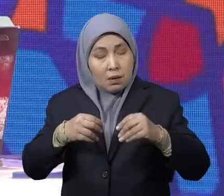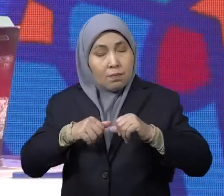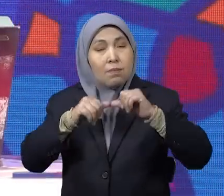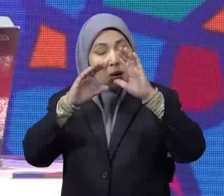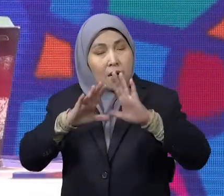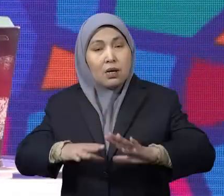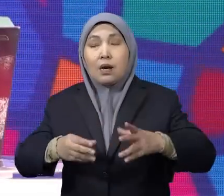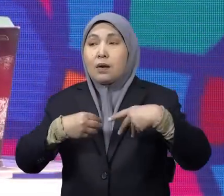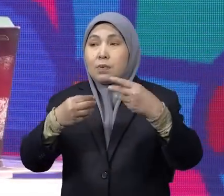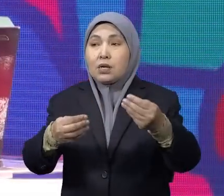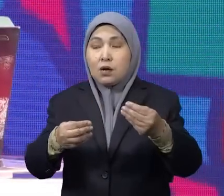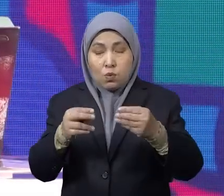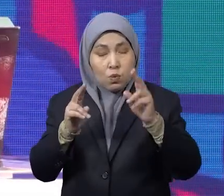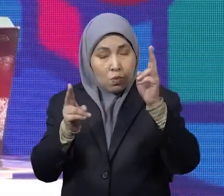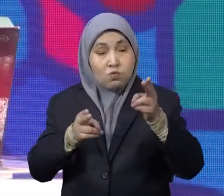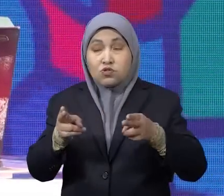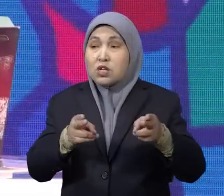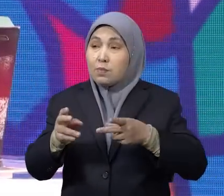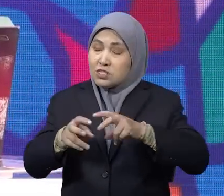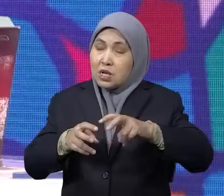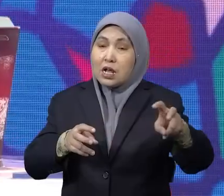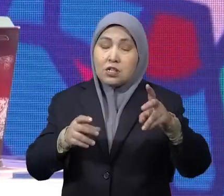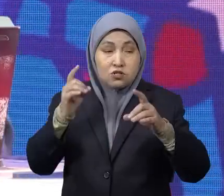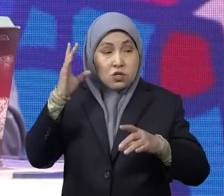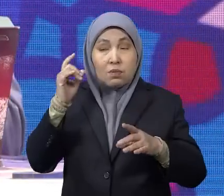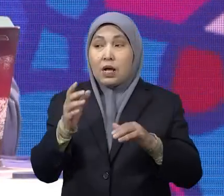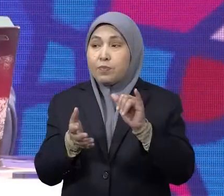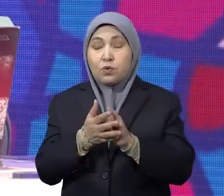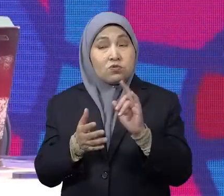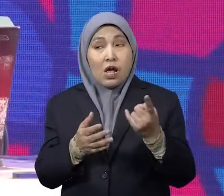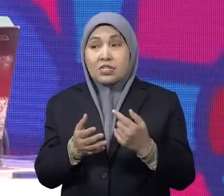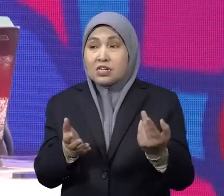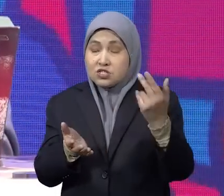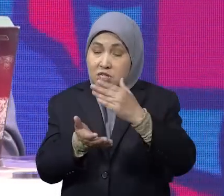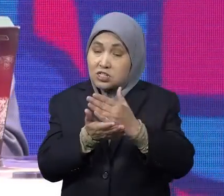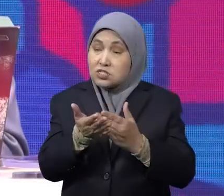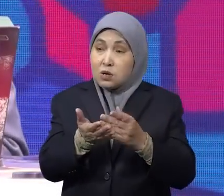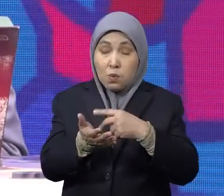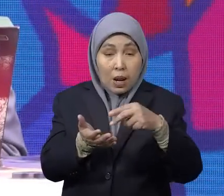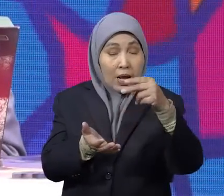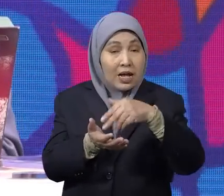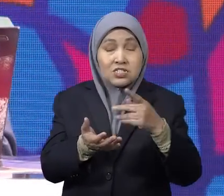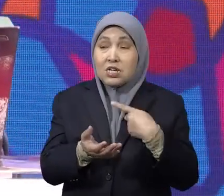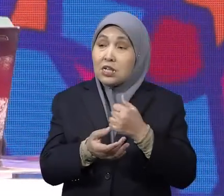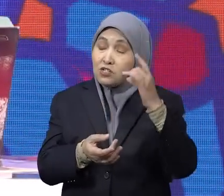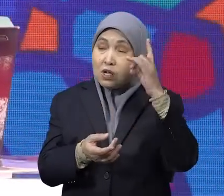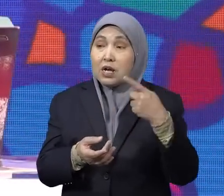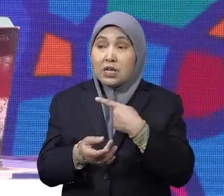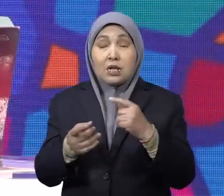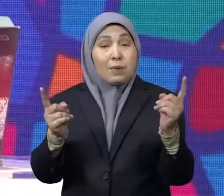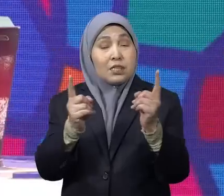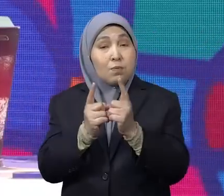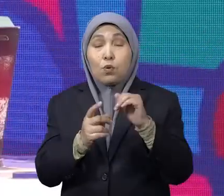segala urusan dan juga perjalanan insya-Allah taala. Jadi sekadar itu untuk sesi ulang kaji kita pada kali ini, insya-Allah kita